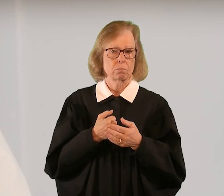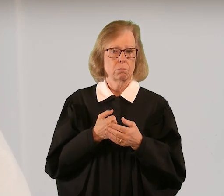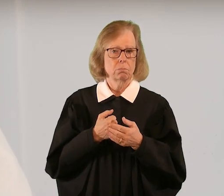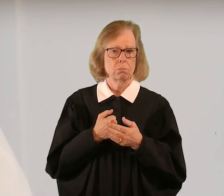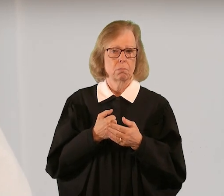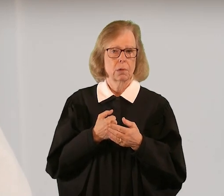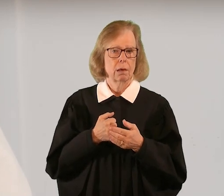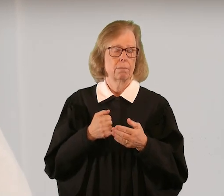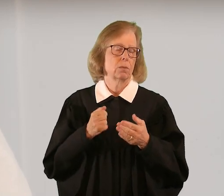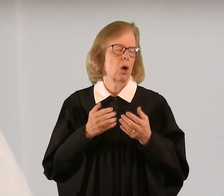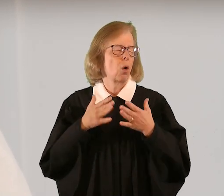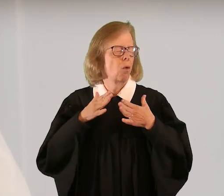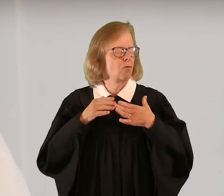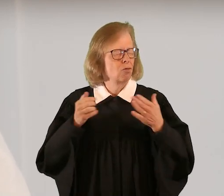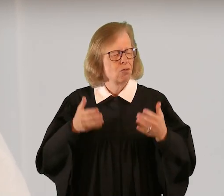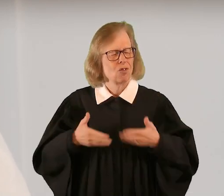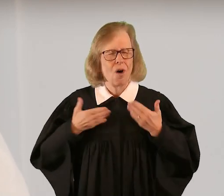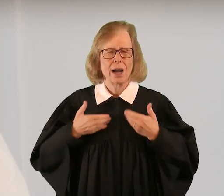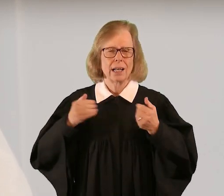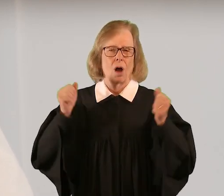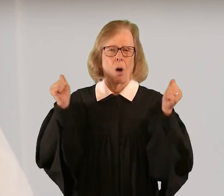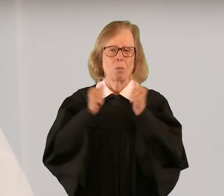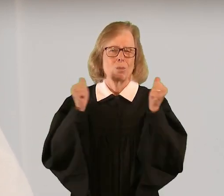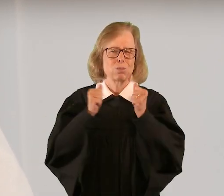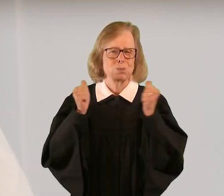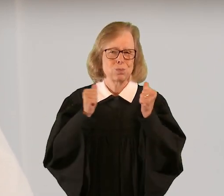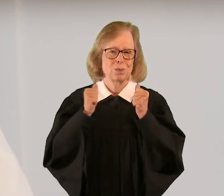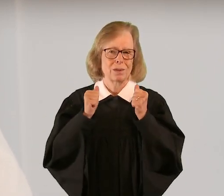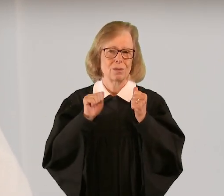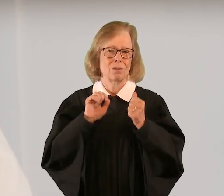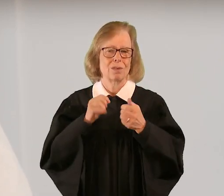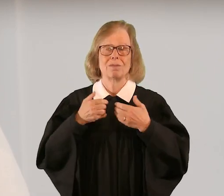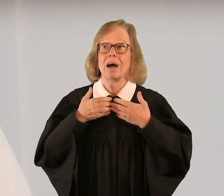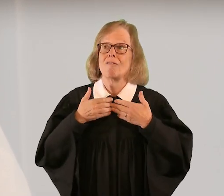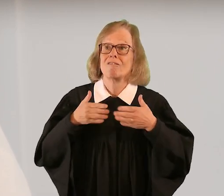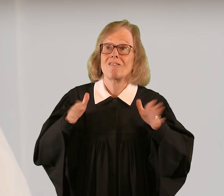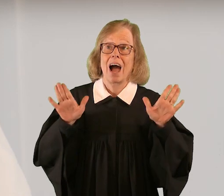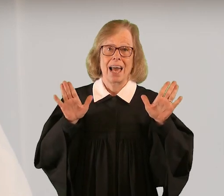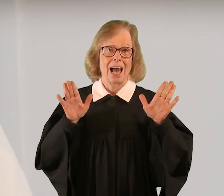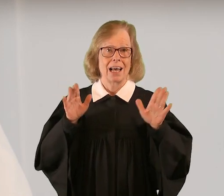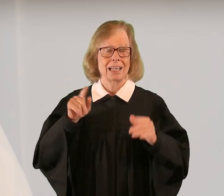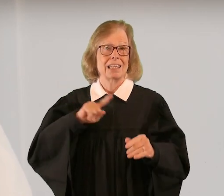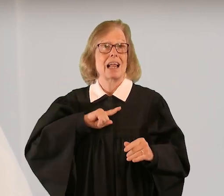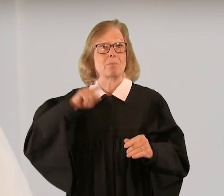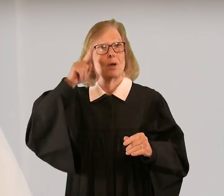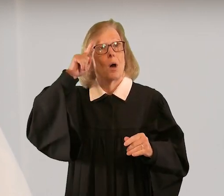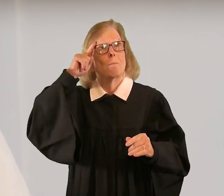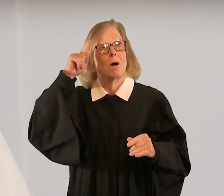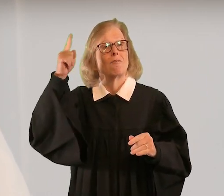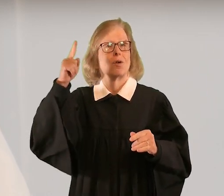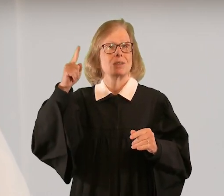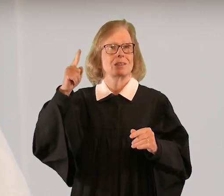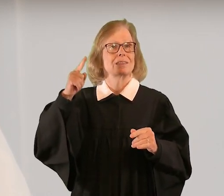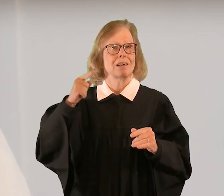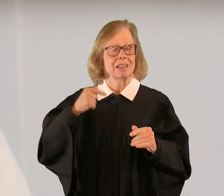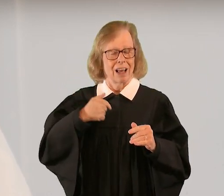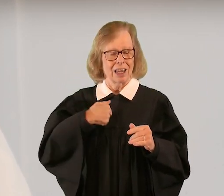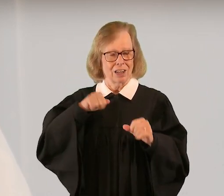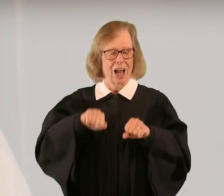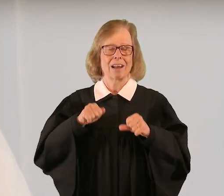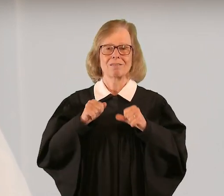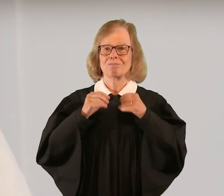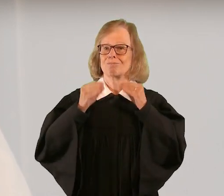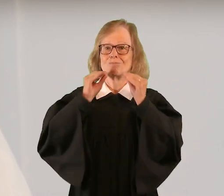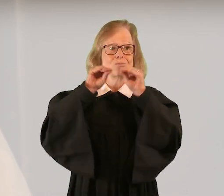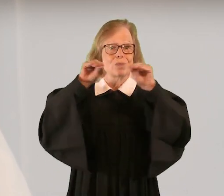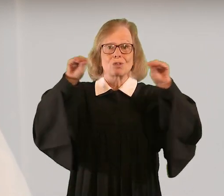Diese übermenschliche Freude gibt ihr die Freiheit und das Selbstbewusstsein, es weiter zu sagen: